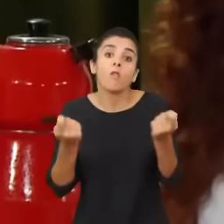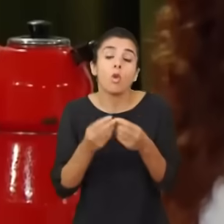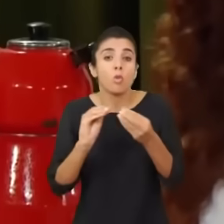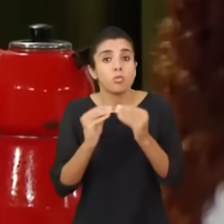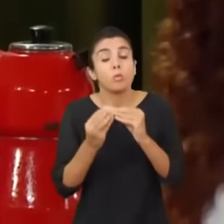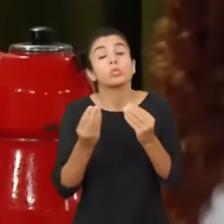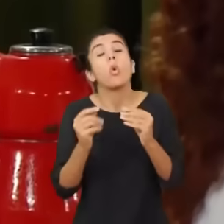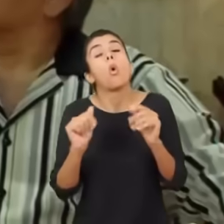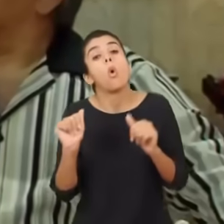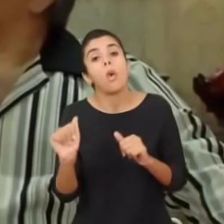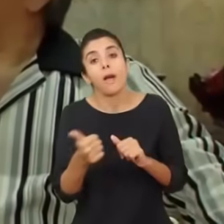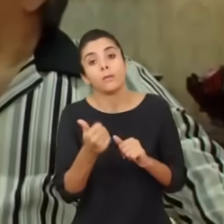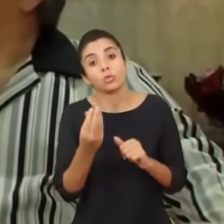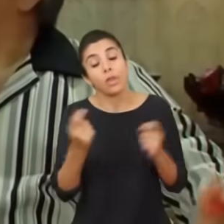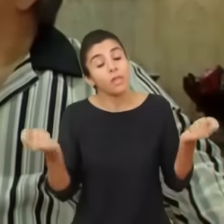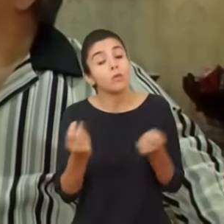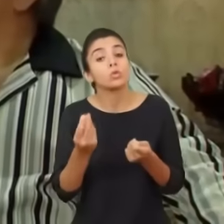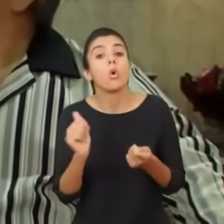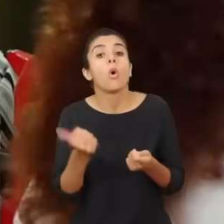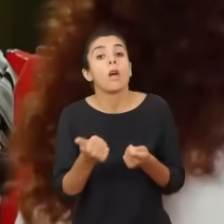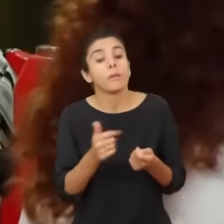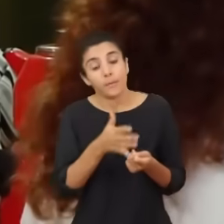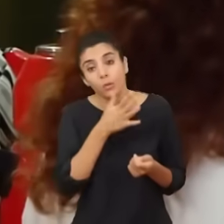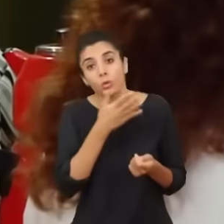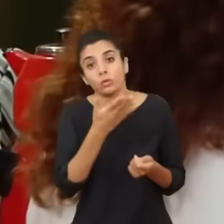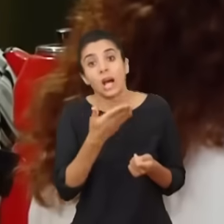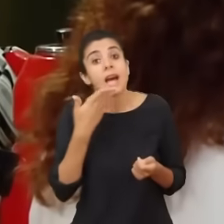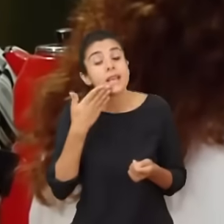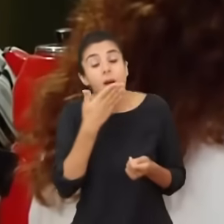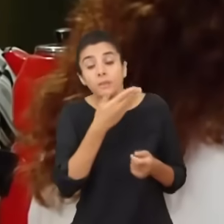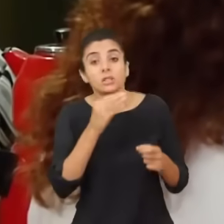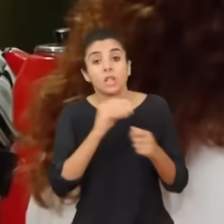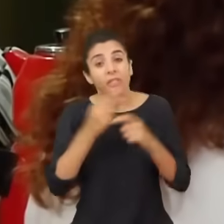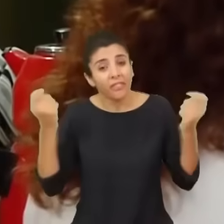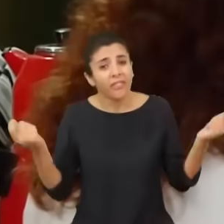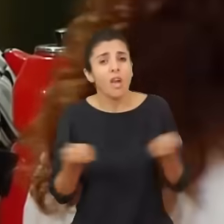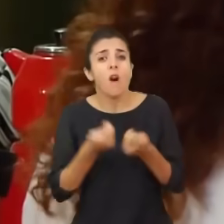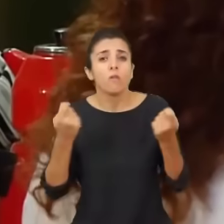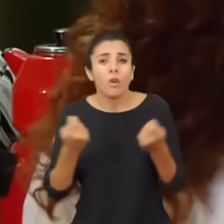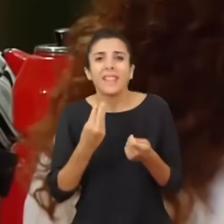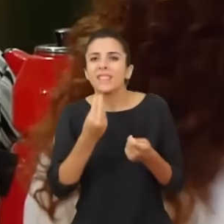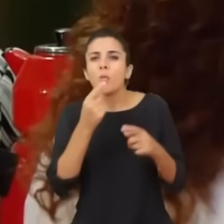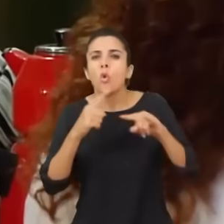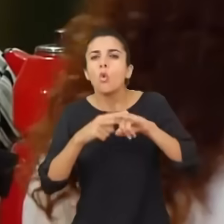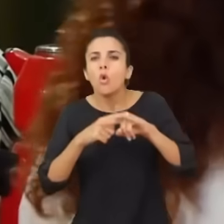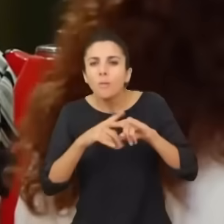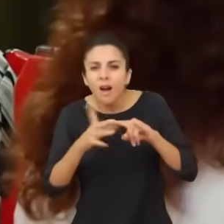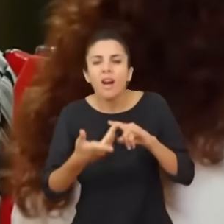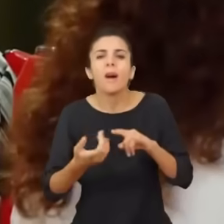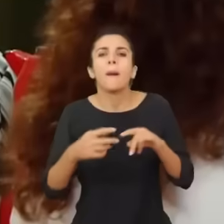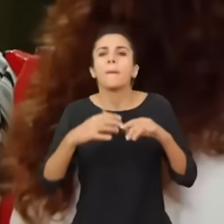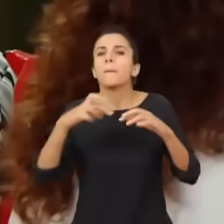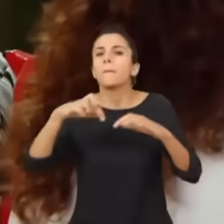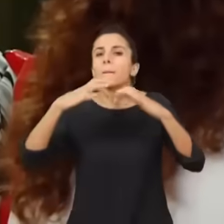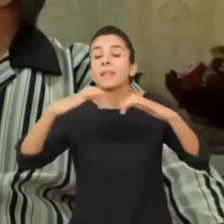meselesi çok önemli. Davul çok önemli ya, en önemlisi. Ramazan'da davul, hurma, pide. Bu üçü olmadı